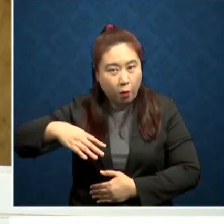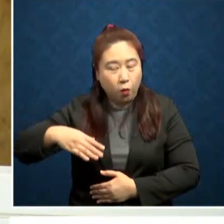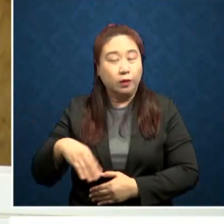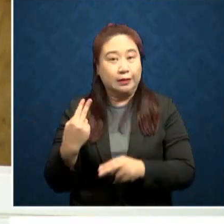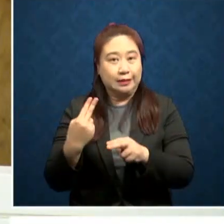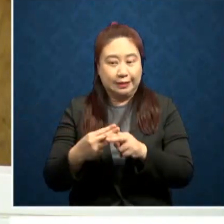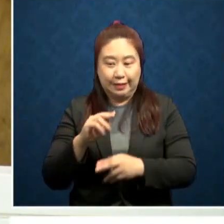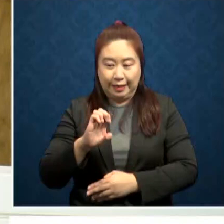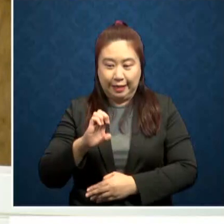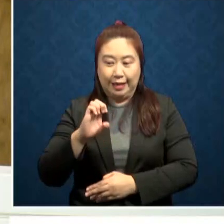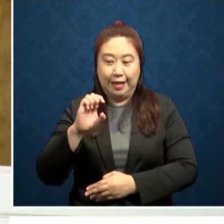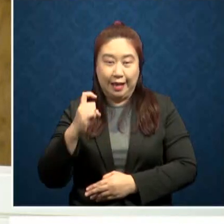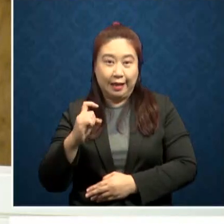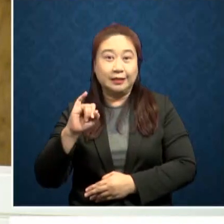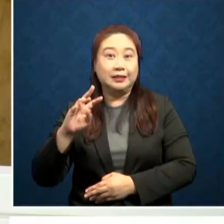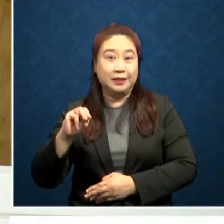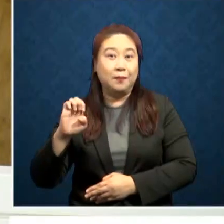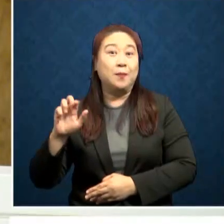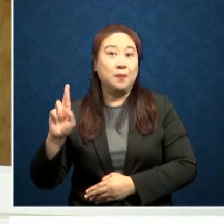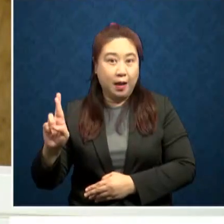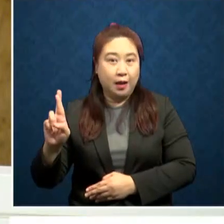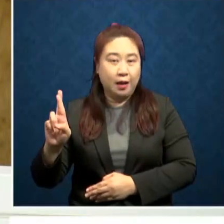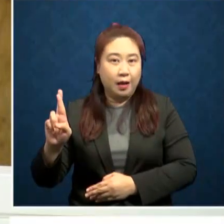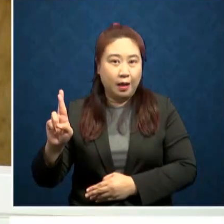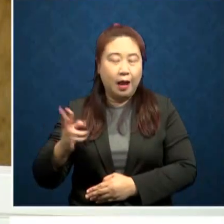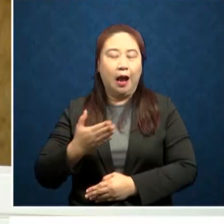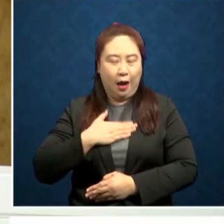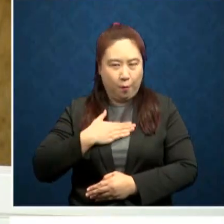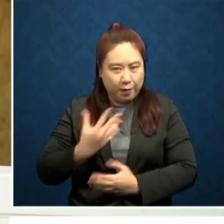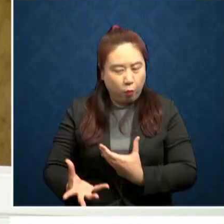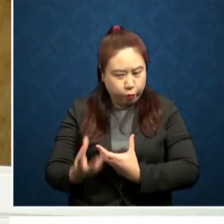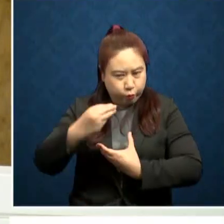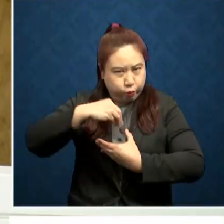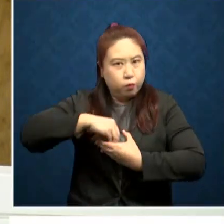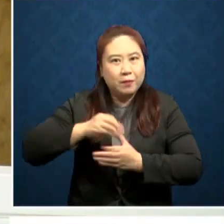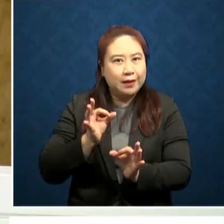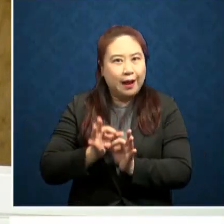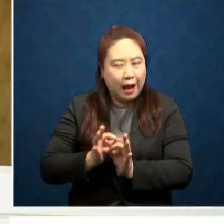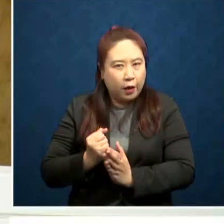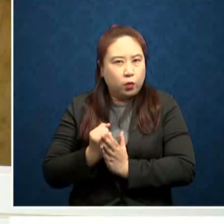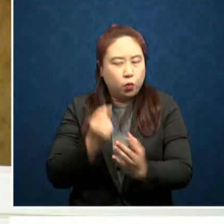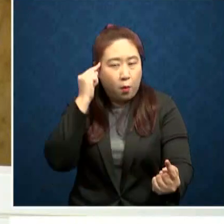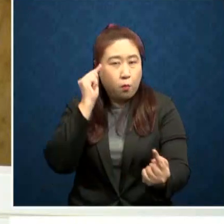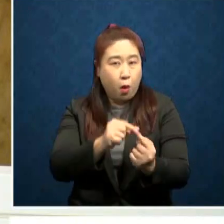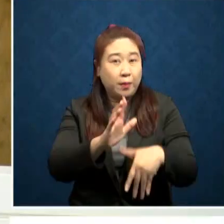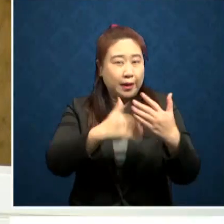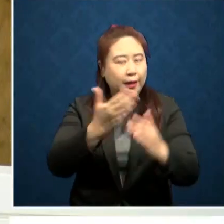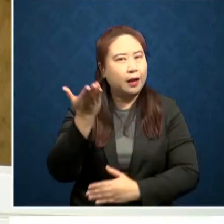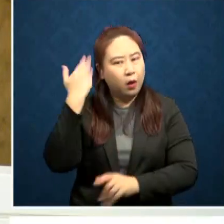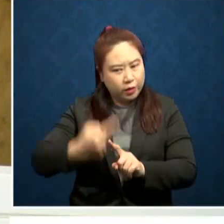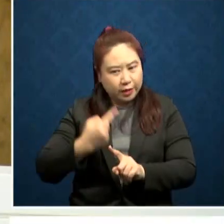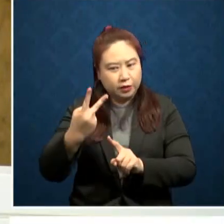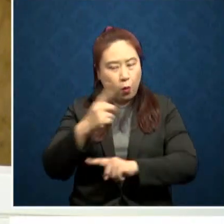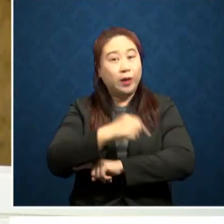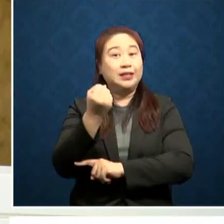นะครับเรามี DNAของการเป็น Development bankerอยู่ในตัวตั้งแต่วันแรกนะครับในวันที่ 17กุมภาพันธ์เดือน